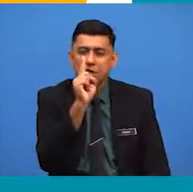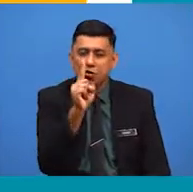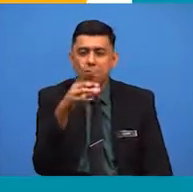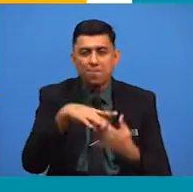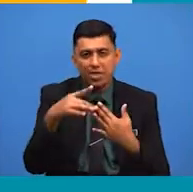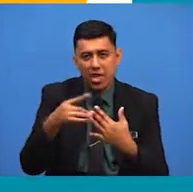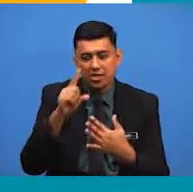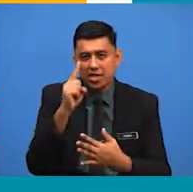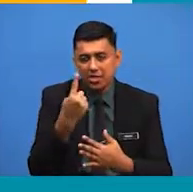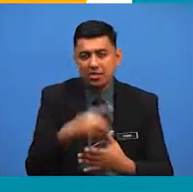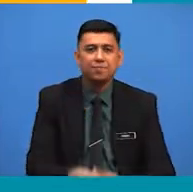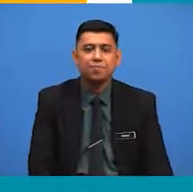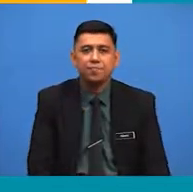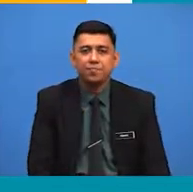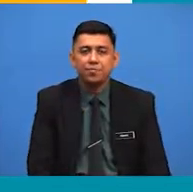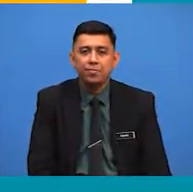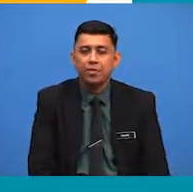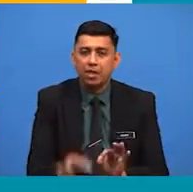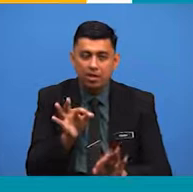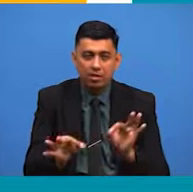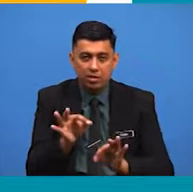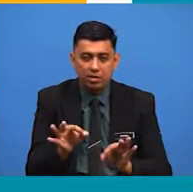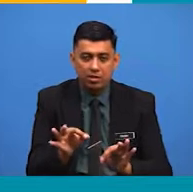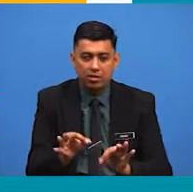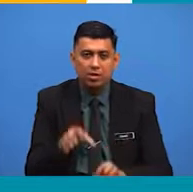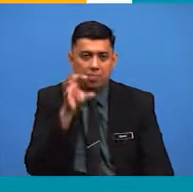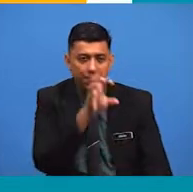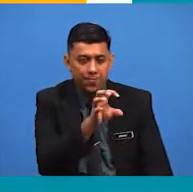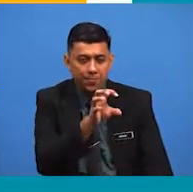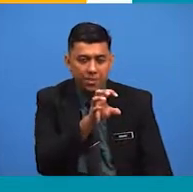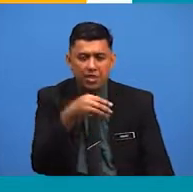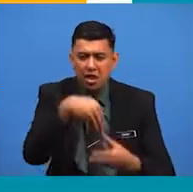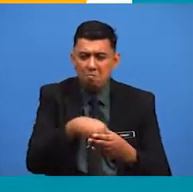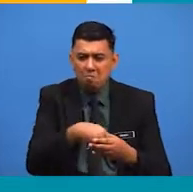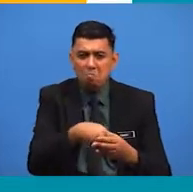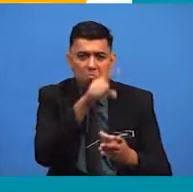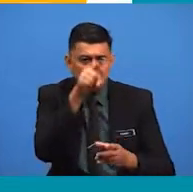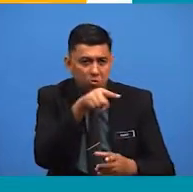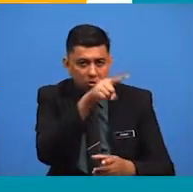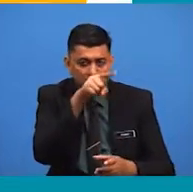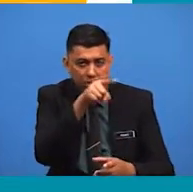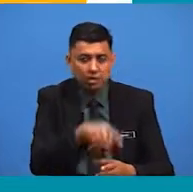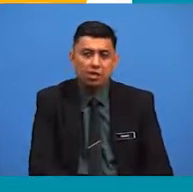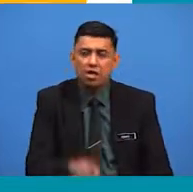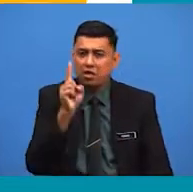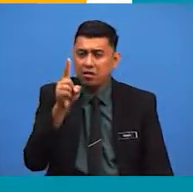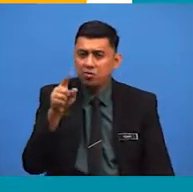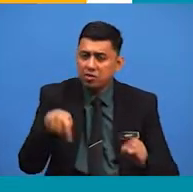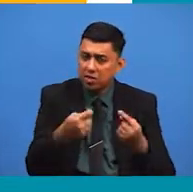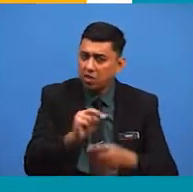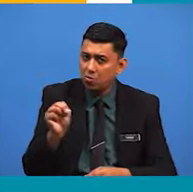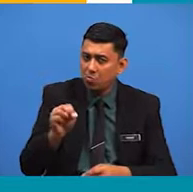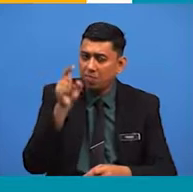pilihan iaitu jika plug tidak dipalam ke dalam soket, maka satu tindakan